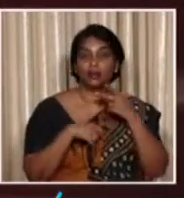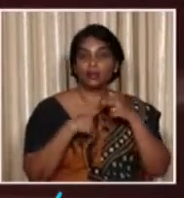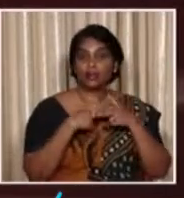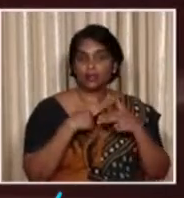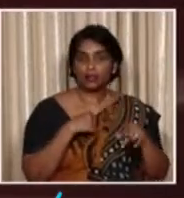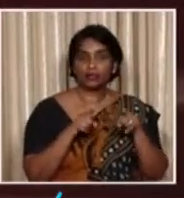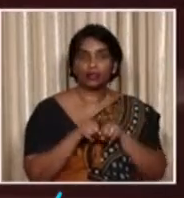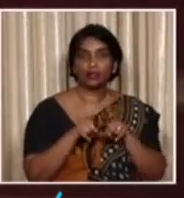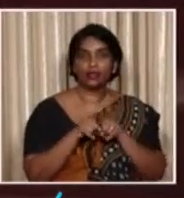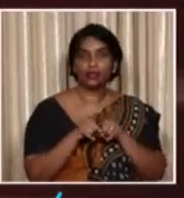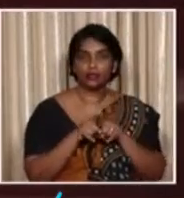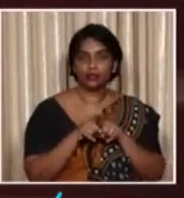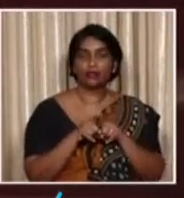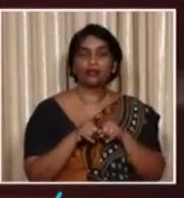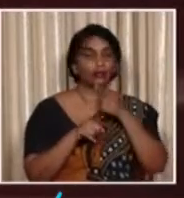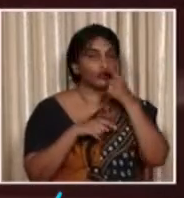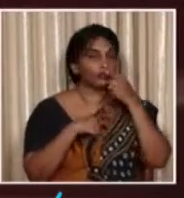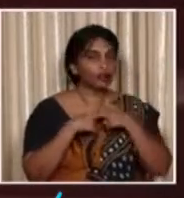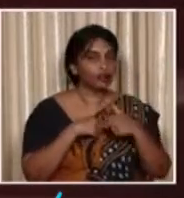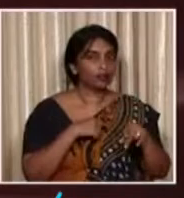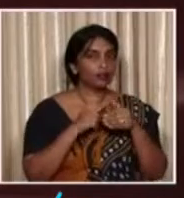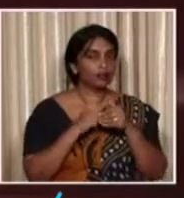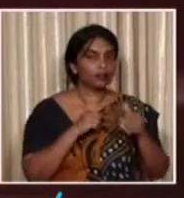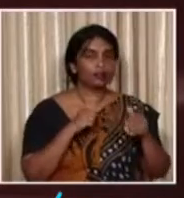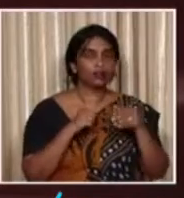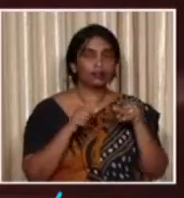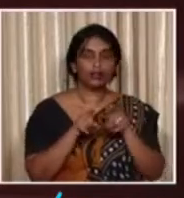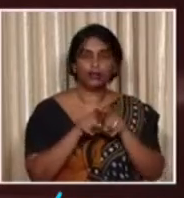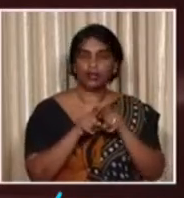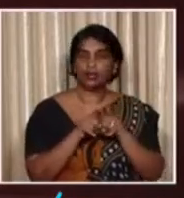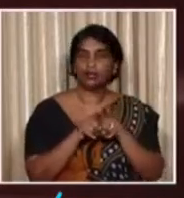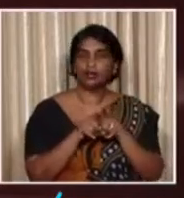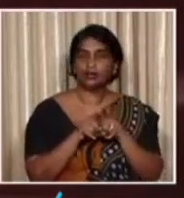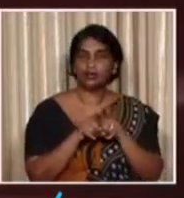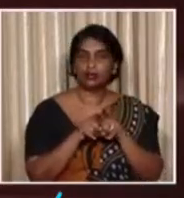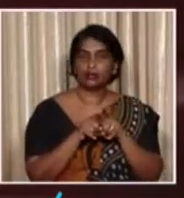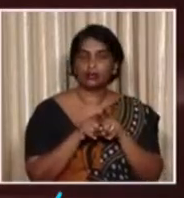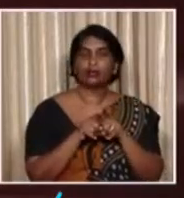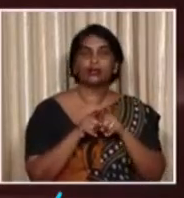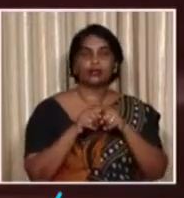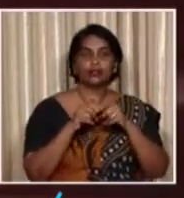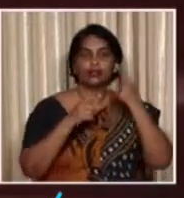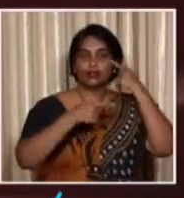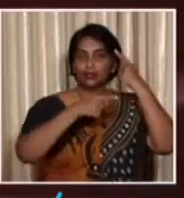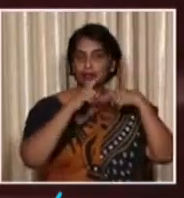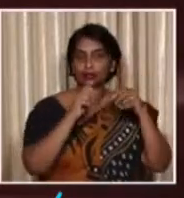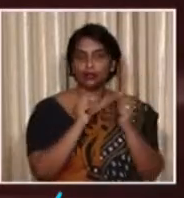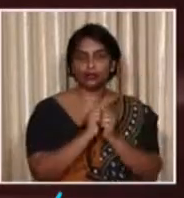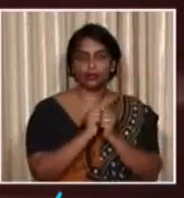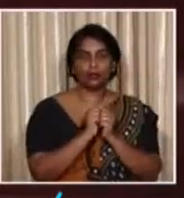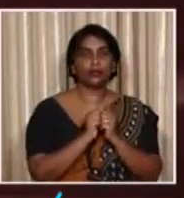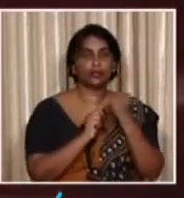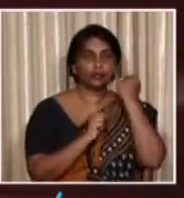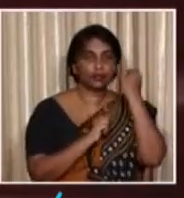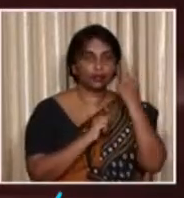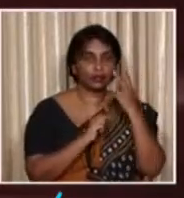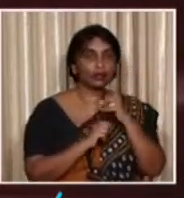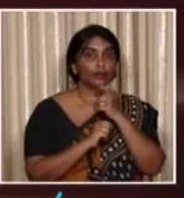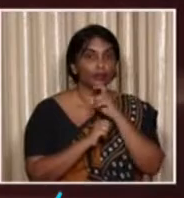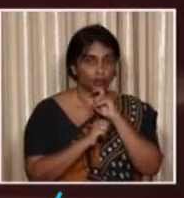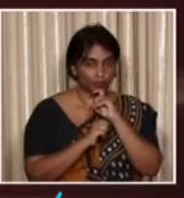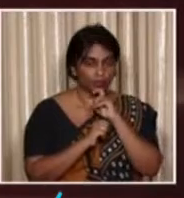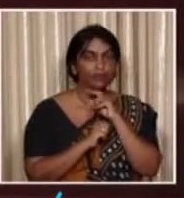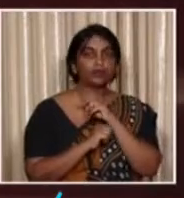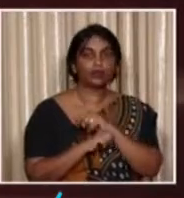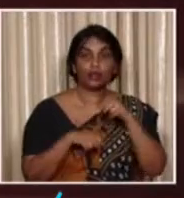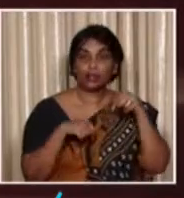මම විශ්වාස කරනවා ඒකේ ජූනි පළවෙනිදා දිනේ ඇඩ්වාන්ස් කරලා ඉදිරියට අරගෙන තිබුණා Singapore Mahadikaranaya,